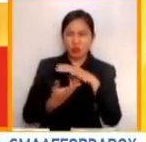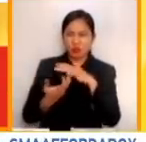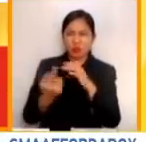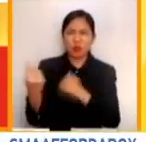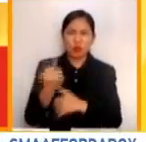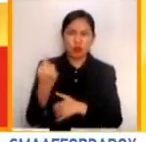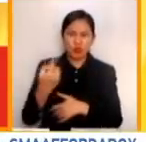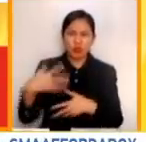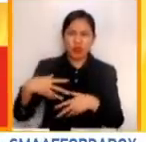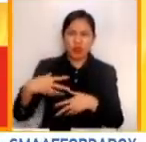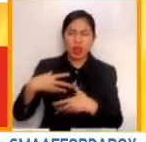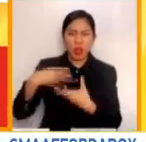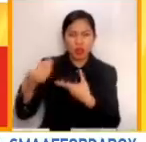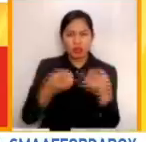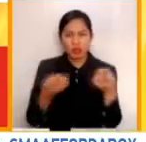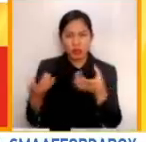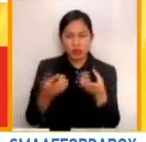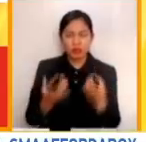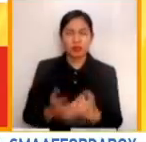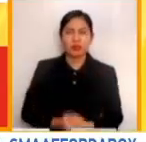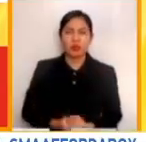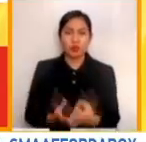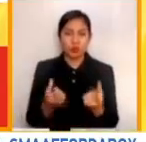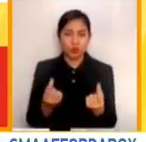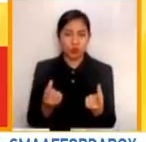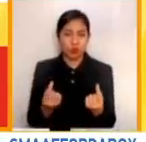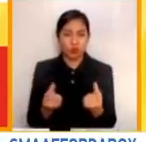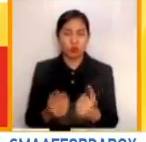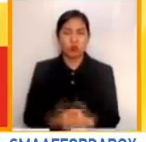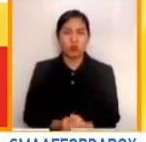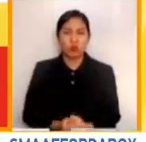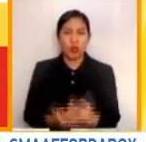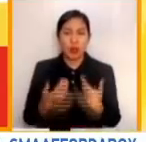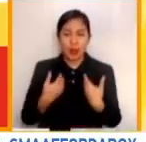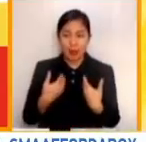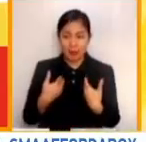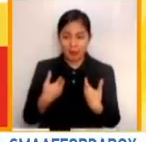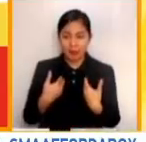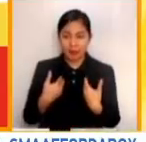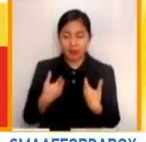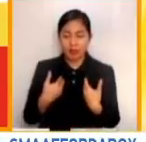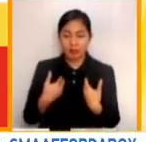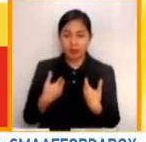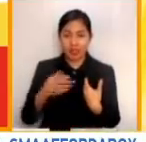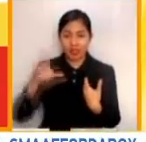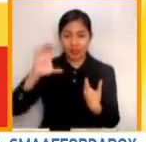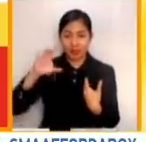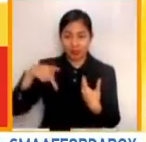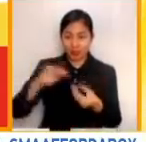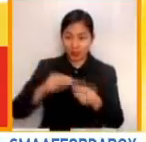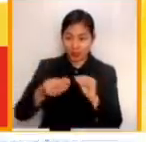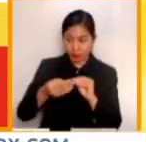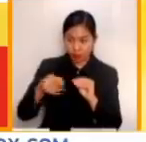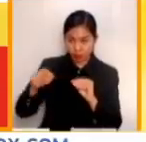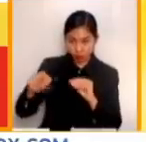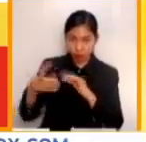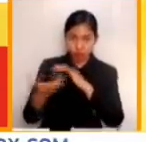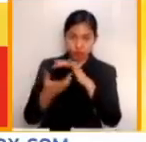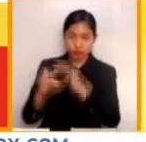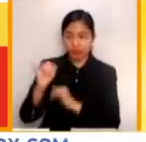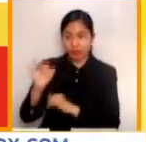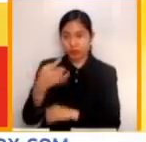po, nagbibigay na lang po kami ng cellphone number sa mga customer para pagka umorder po o kaya